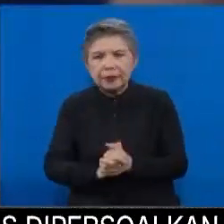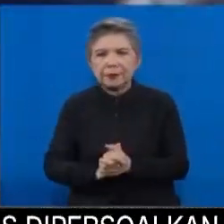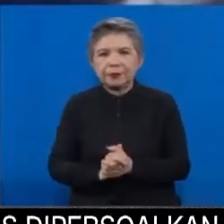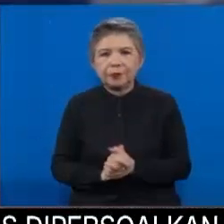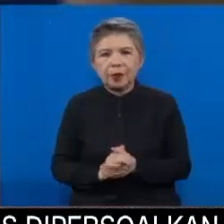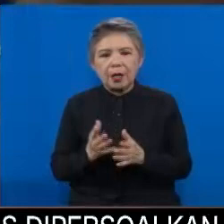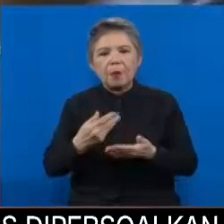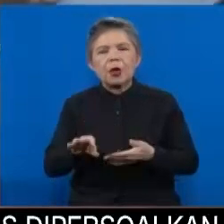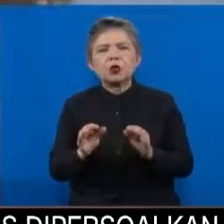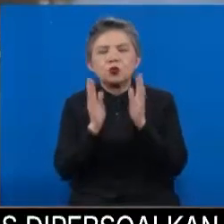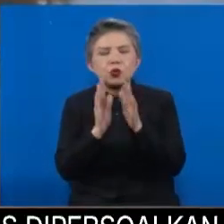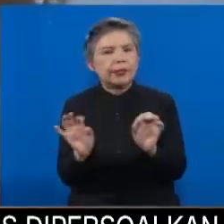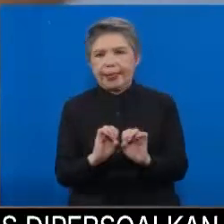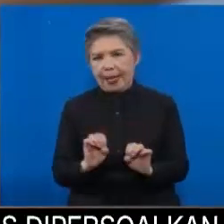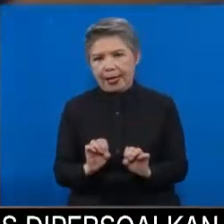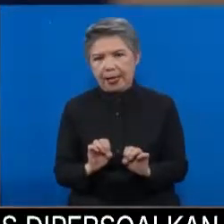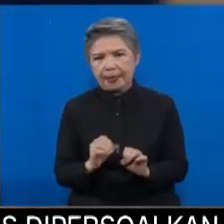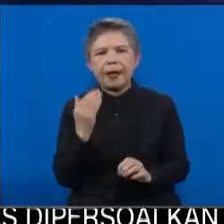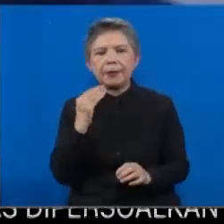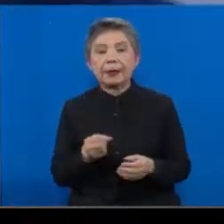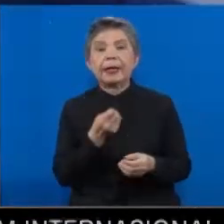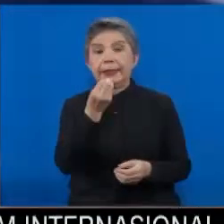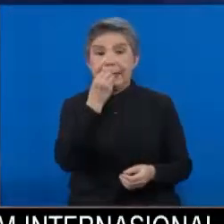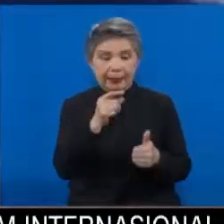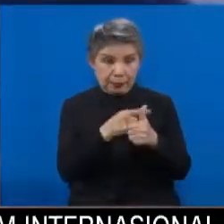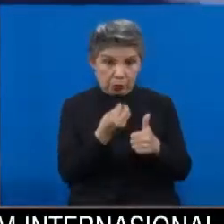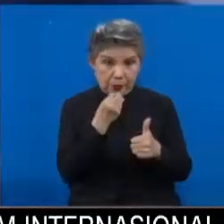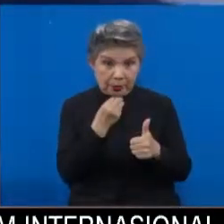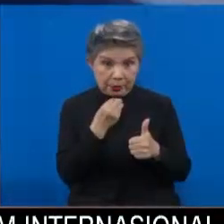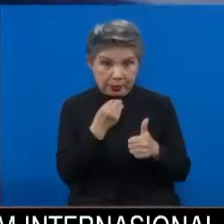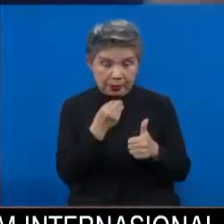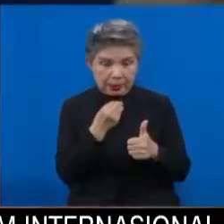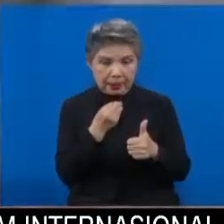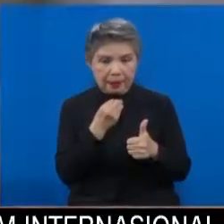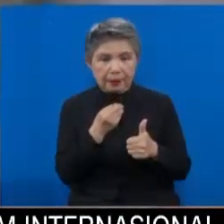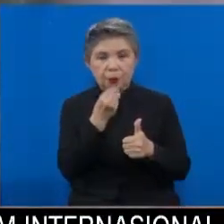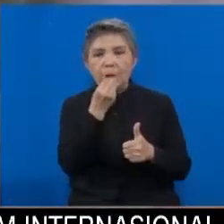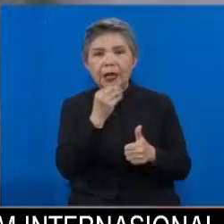Perawatan khususnya nggak ada ya sebenarnya. Kita hanya kasih makan, intinya pola pakannya lah.